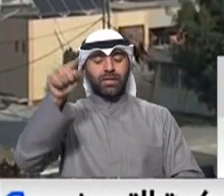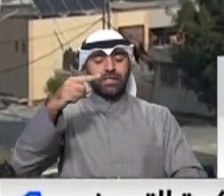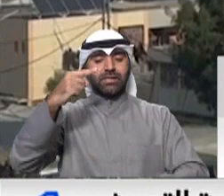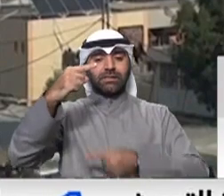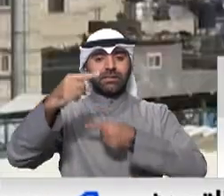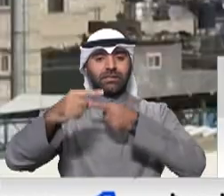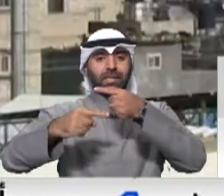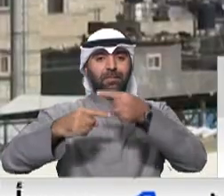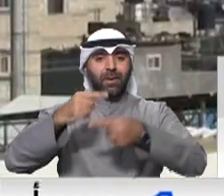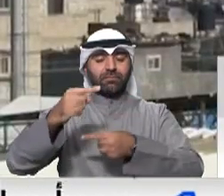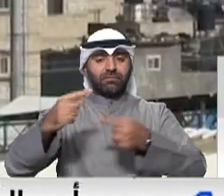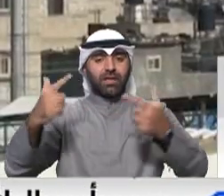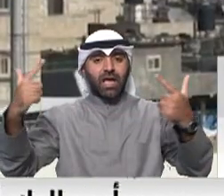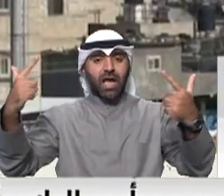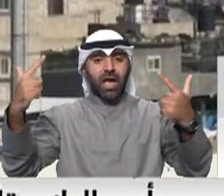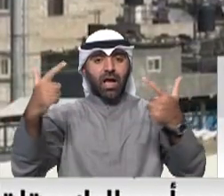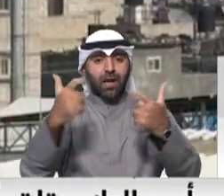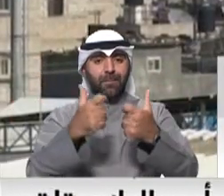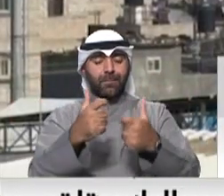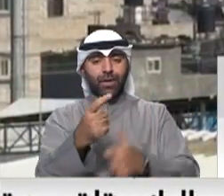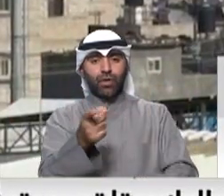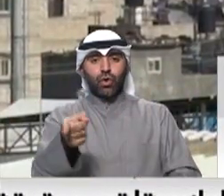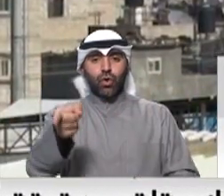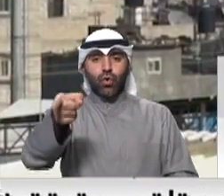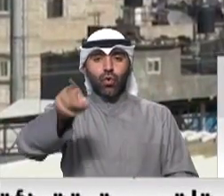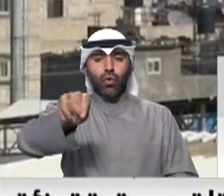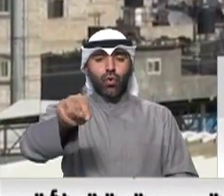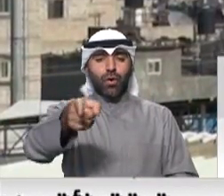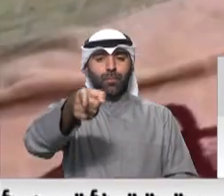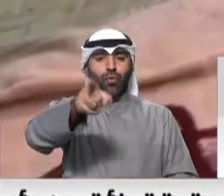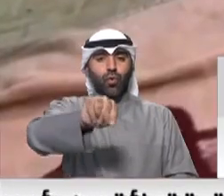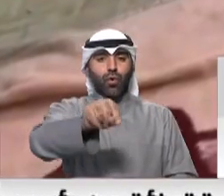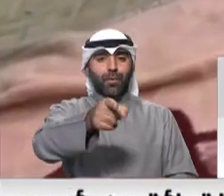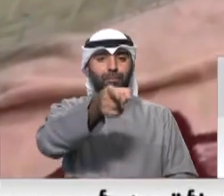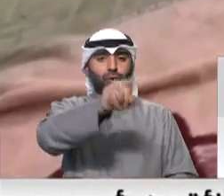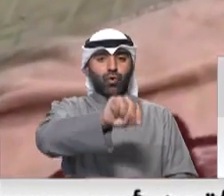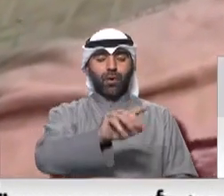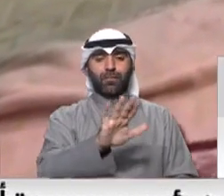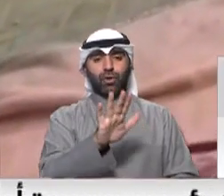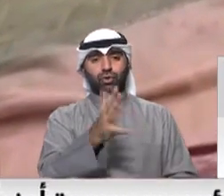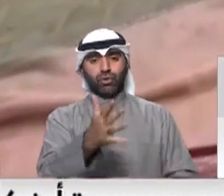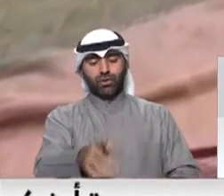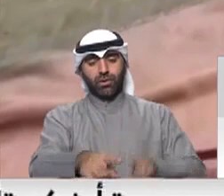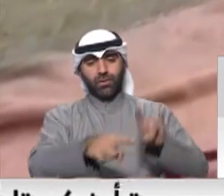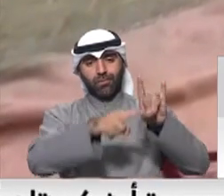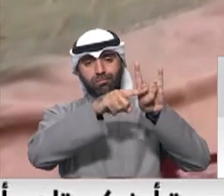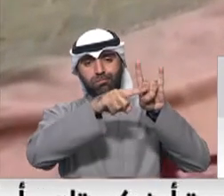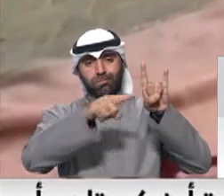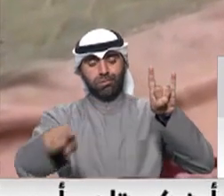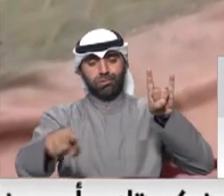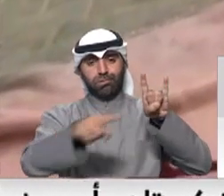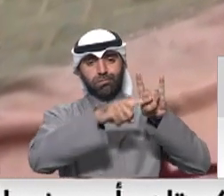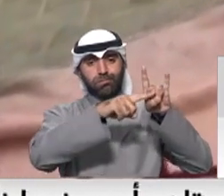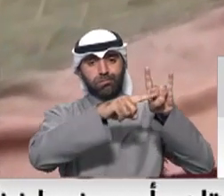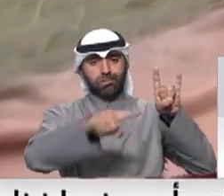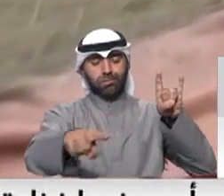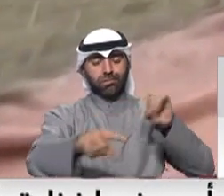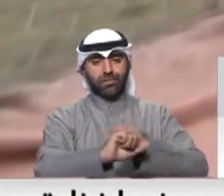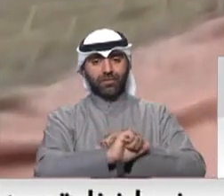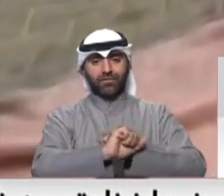جوا وبرا وبحرا مخلفا الاف الشهداء والجرحى وسط اوضاع انسانيه كارثيه